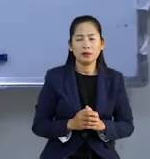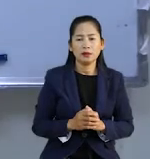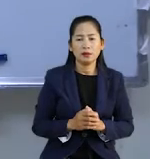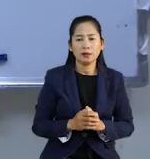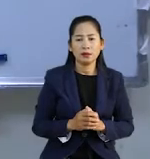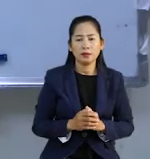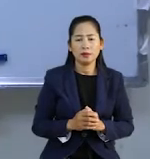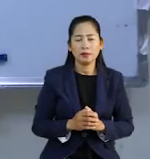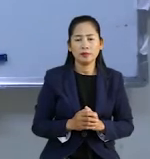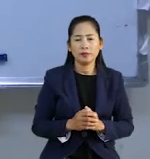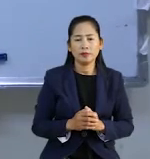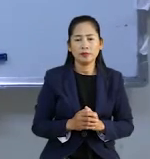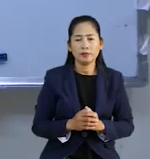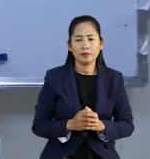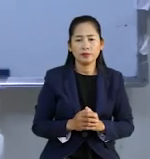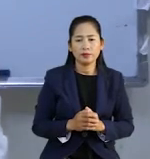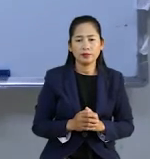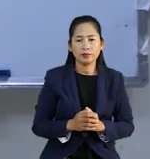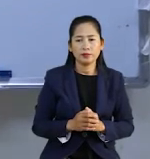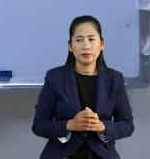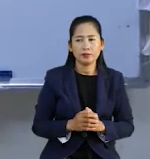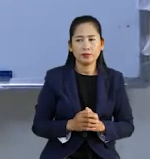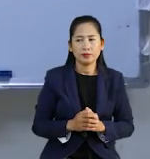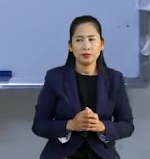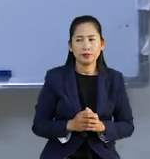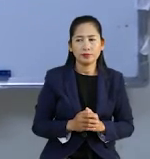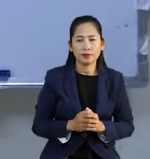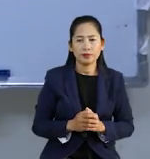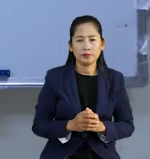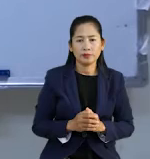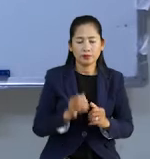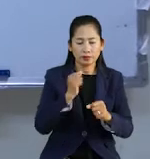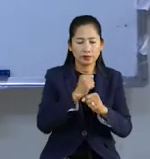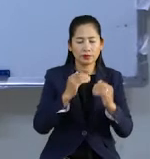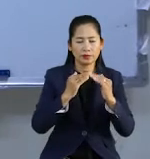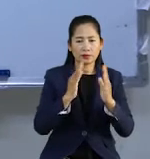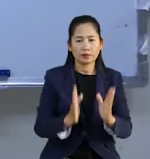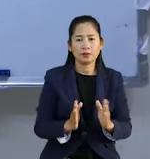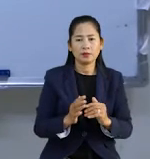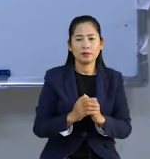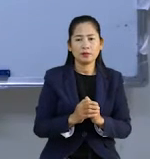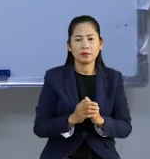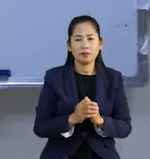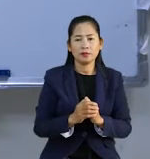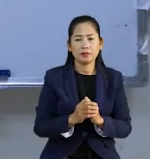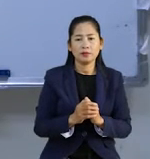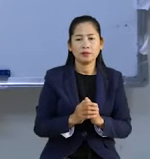นี้ลูกครูอาจจะเซบานนักก้นเป็นหนึ่งเมื่อกิจกาเตีย